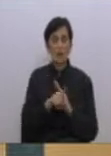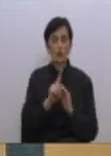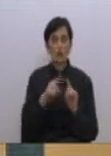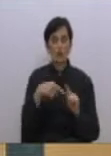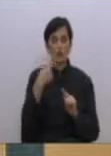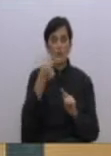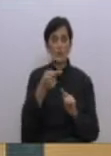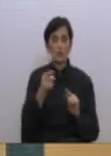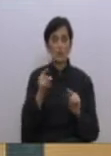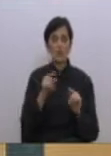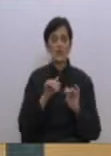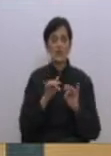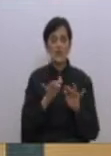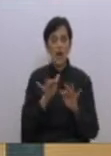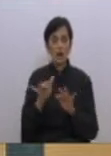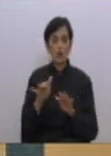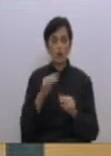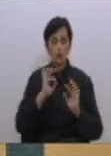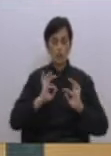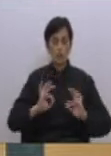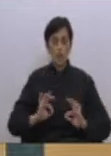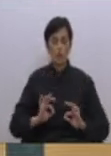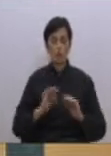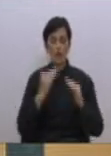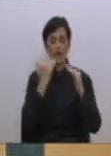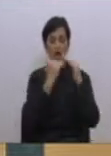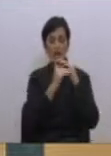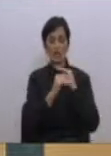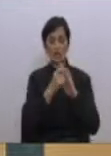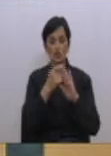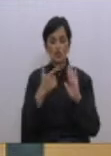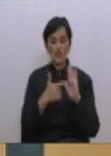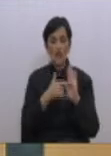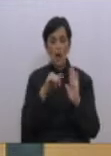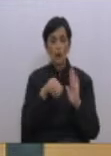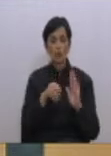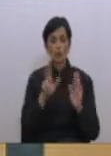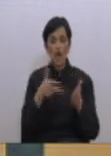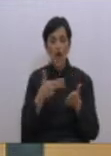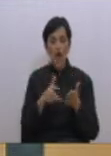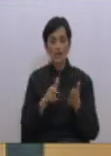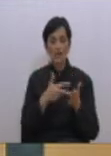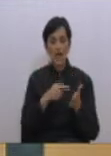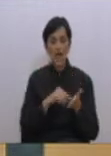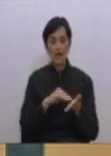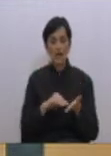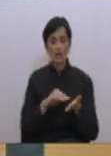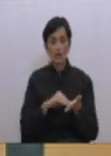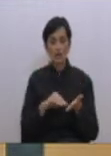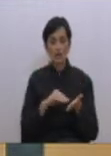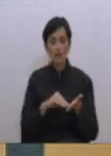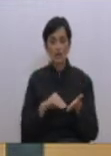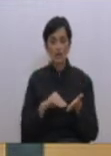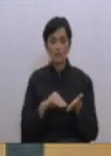შემდგომი რეაგირებისათვის პროკურატურას გადაეგზავნა 17 აუდიტი ანგარიში.